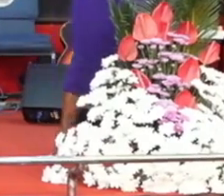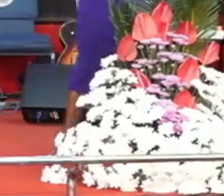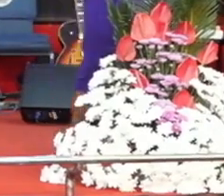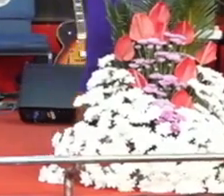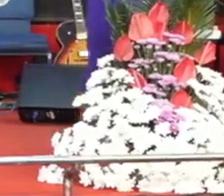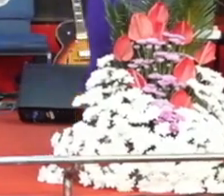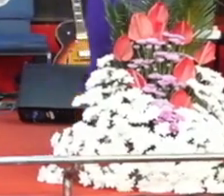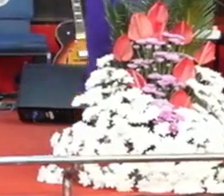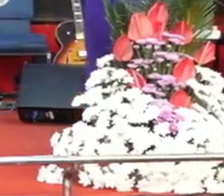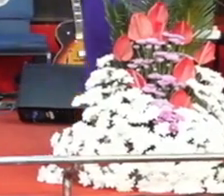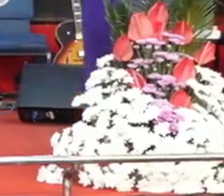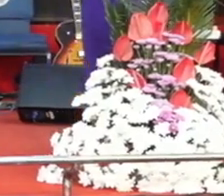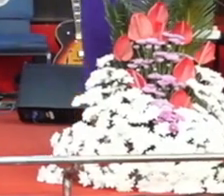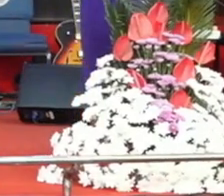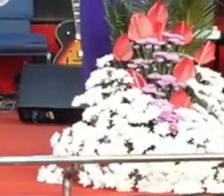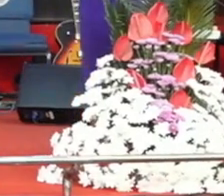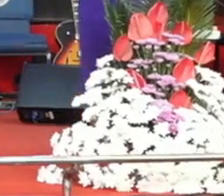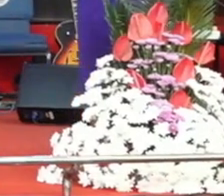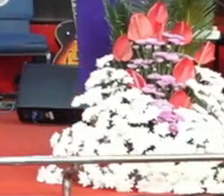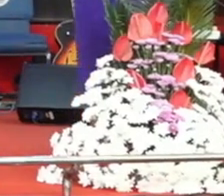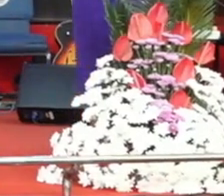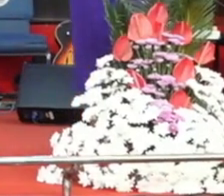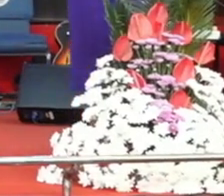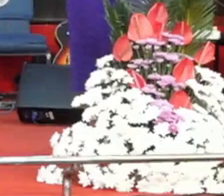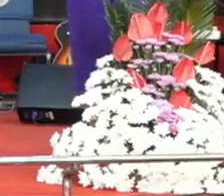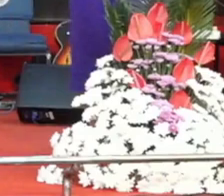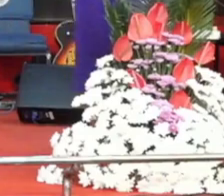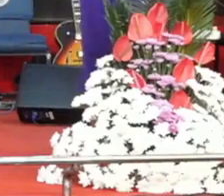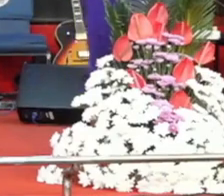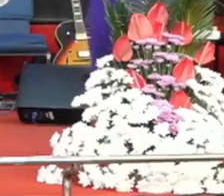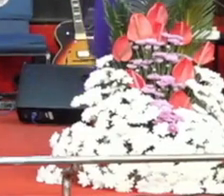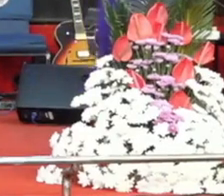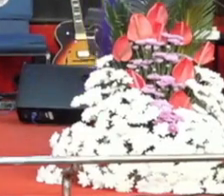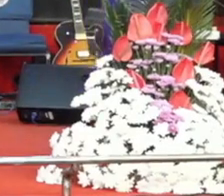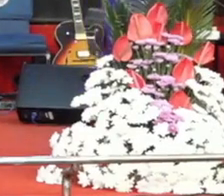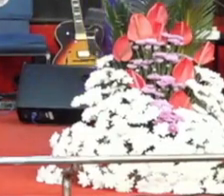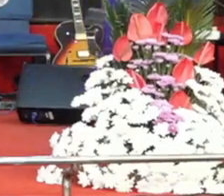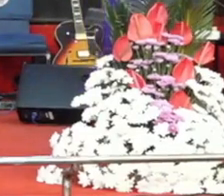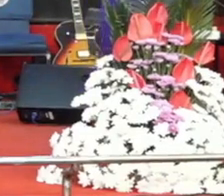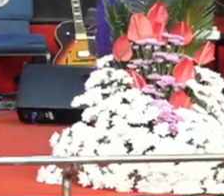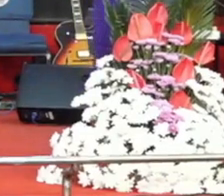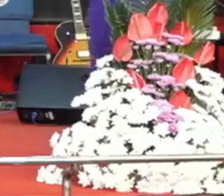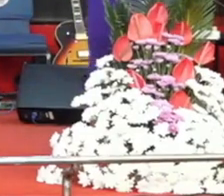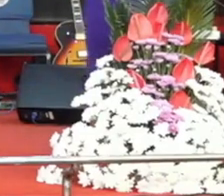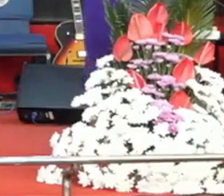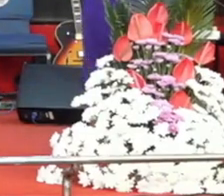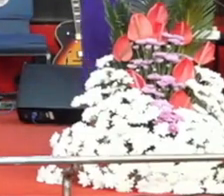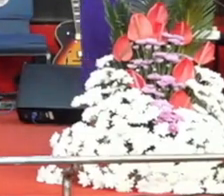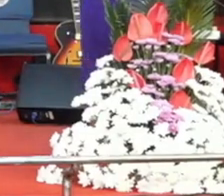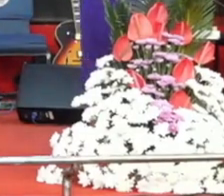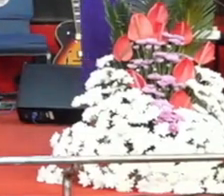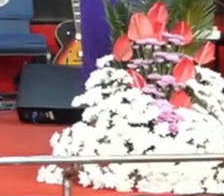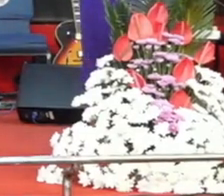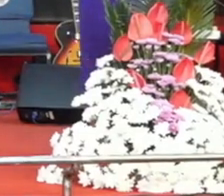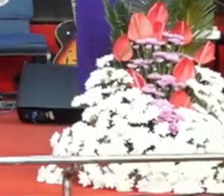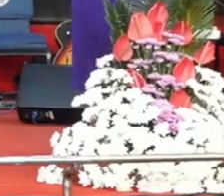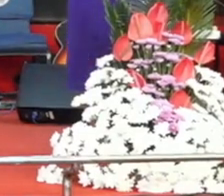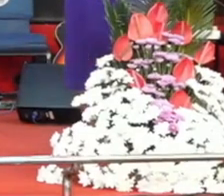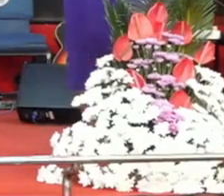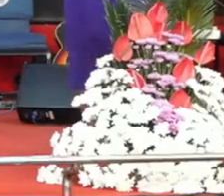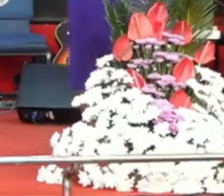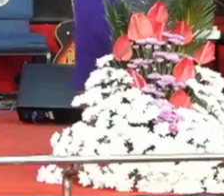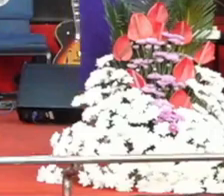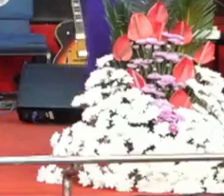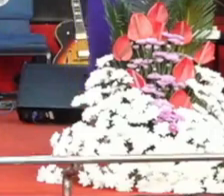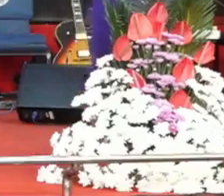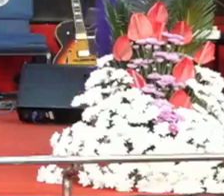Kumbuka nimesema ya kwamba mada yetu inasema kudumu kwenye ikulu. To linger means to remain or stay in a